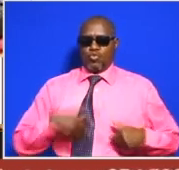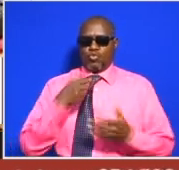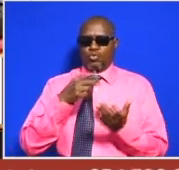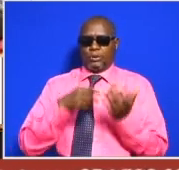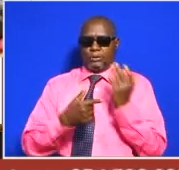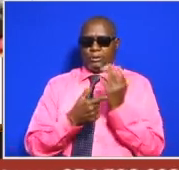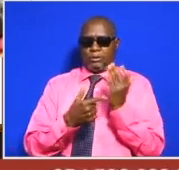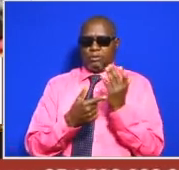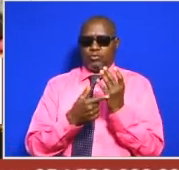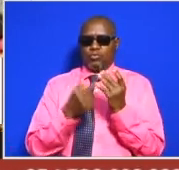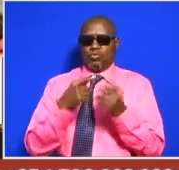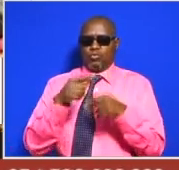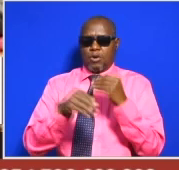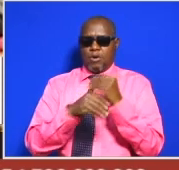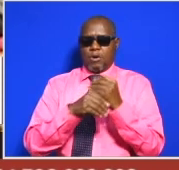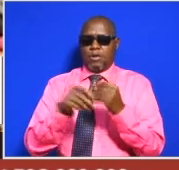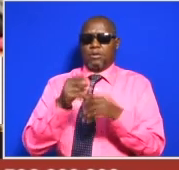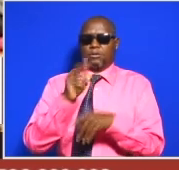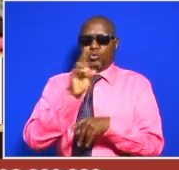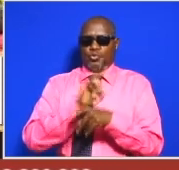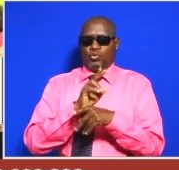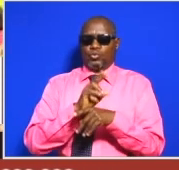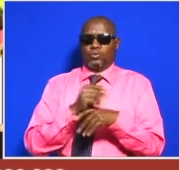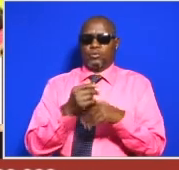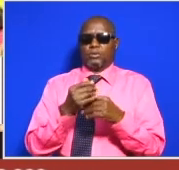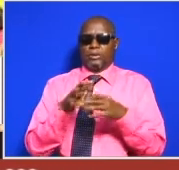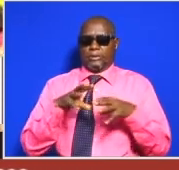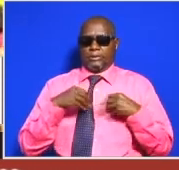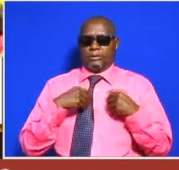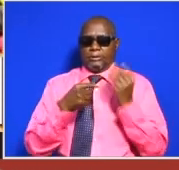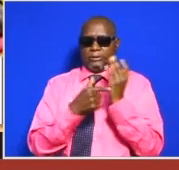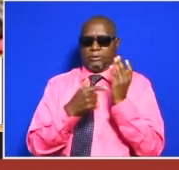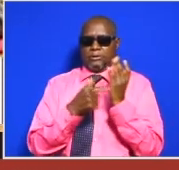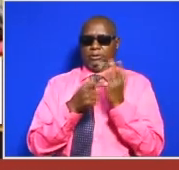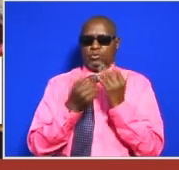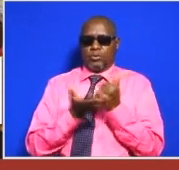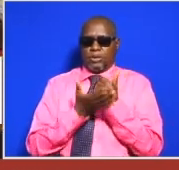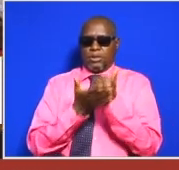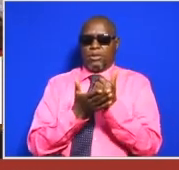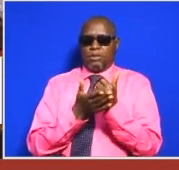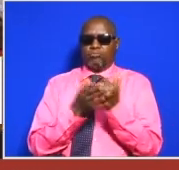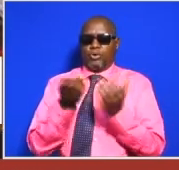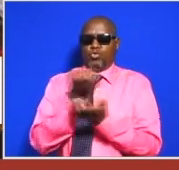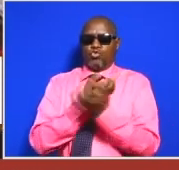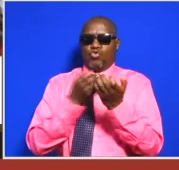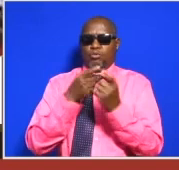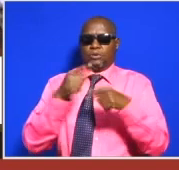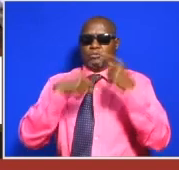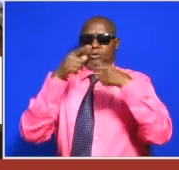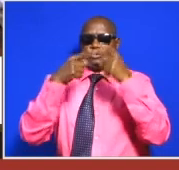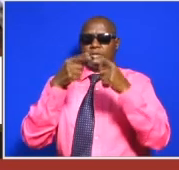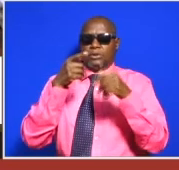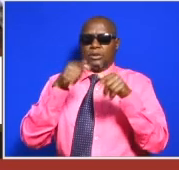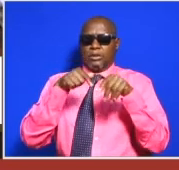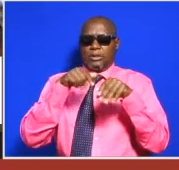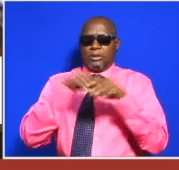na ujuzi zaidi na kukumbatia teknolojia, ujuzi utakaowasaidia kuboresha hali ya kiuchumi na maendeleo katika gatuzi la